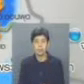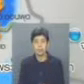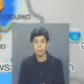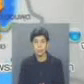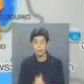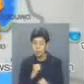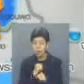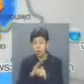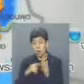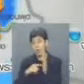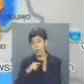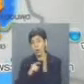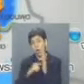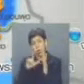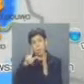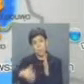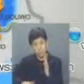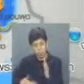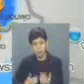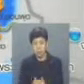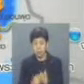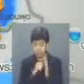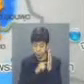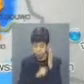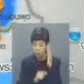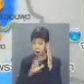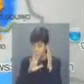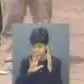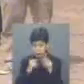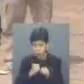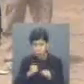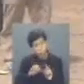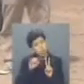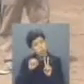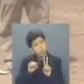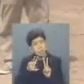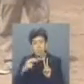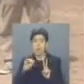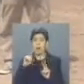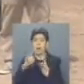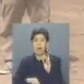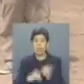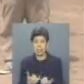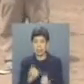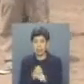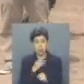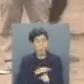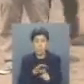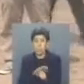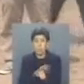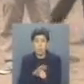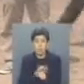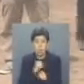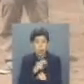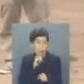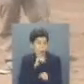งในจังหวัดลพบุรีทั้ง5ทุ่งนี้มีพื้นที่กว่า 230,000 ไร่ค่ะแต่ก็ยังไม่เพียงพอที่จะรับน้ำได้ทั้